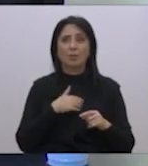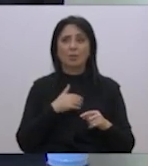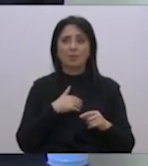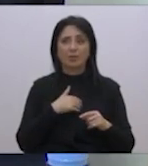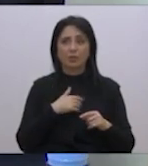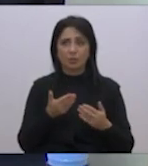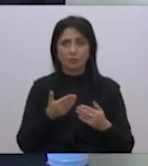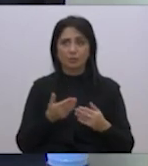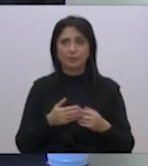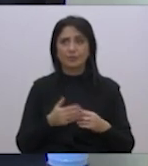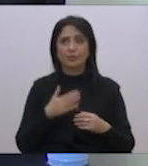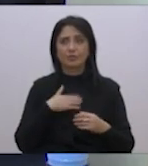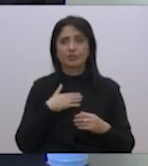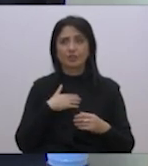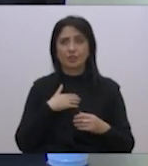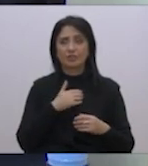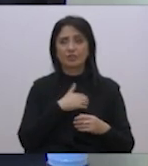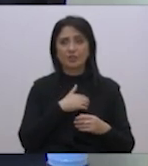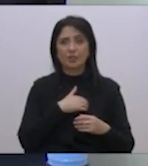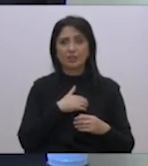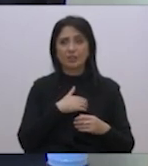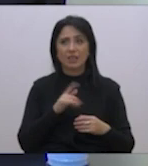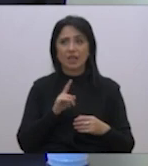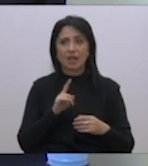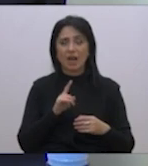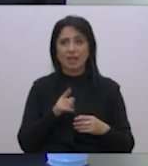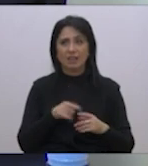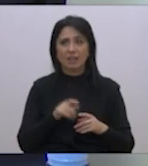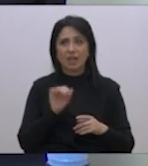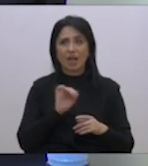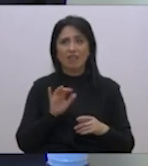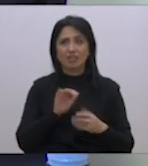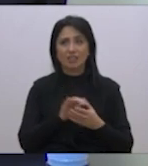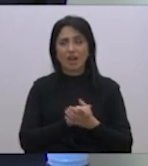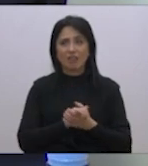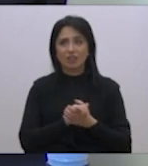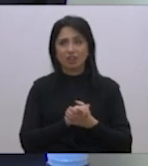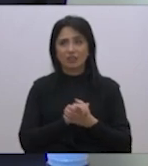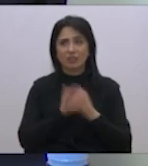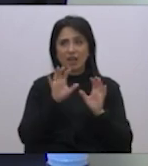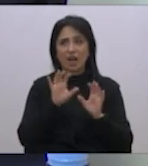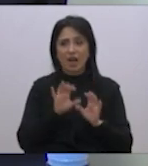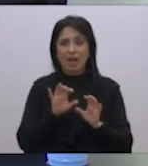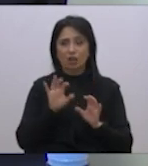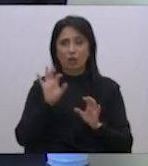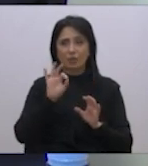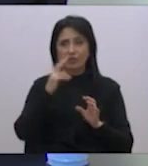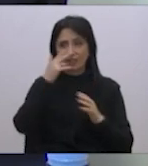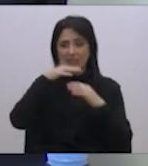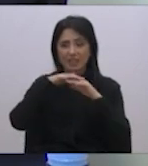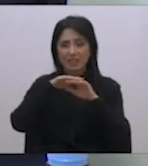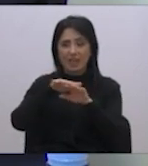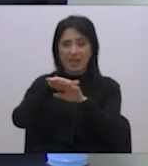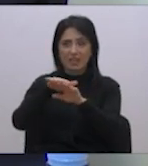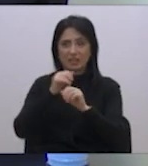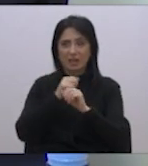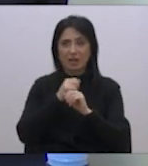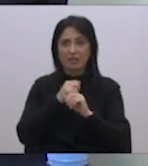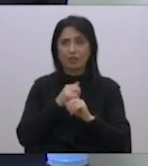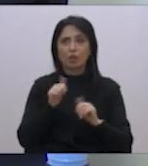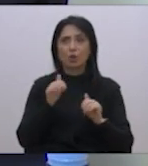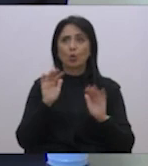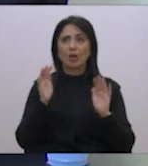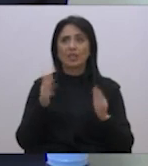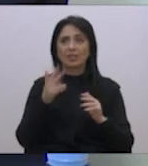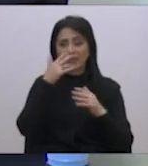mîndă wikitxo. Și am xoguit a gărpulți la euro cafșiris canon de blubastan integrația gavaketut. Ai rugur